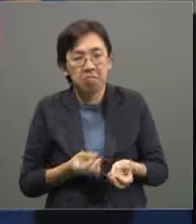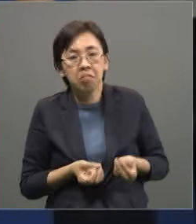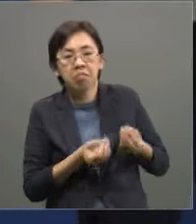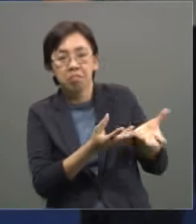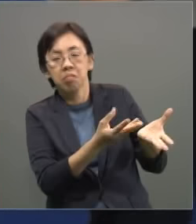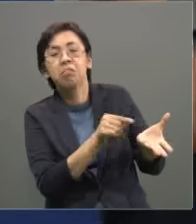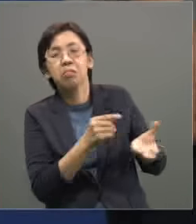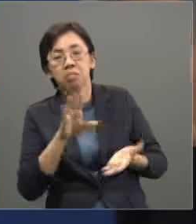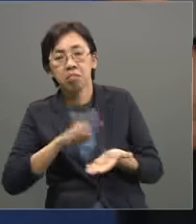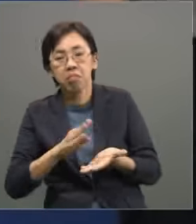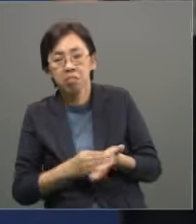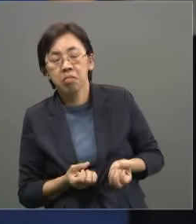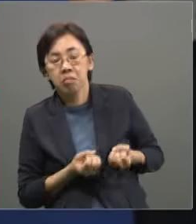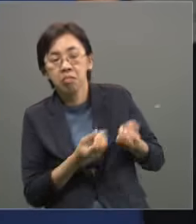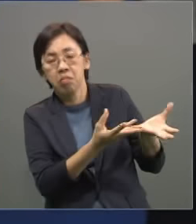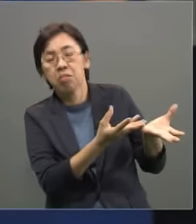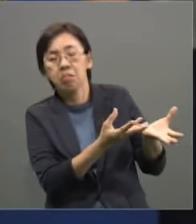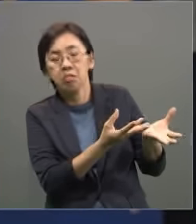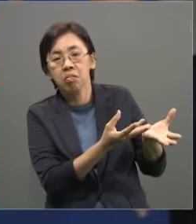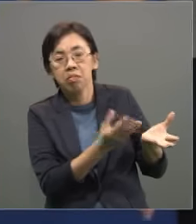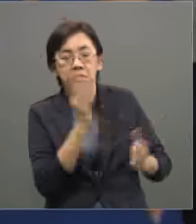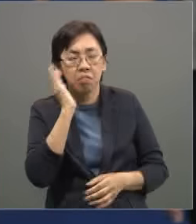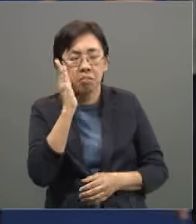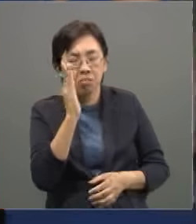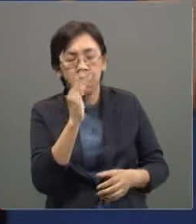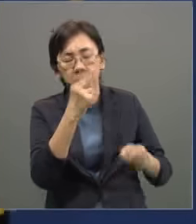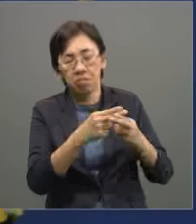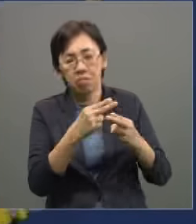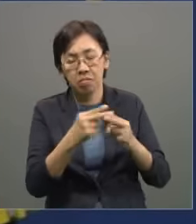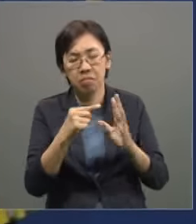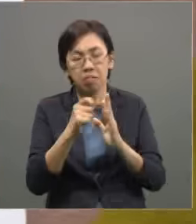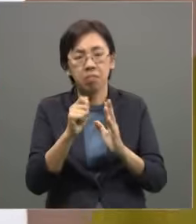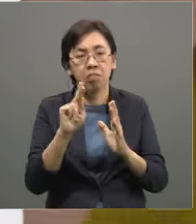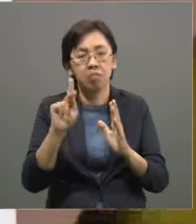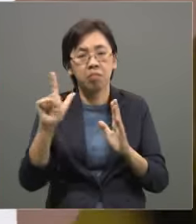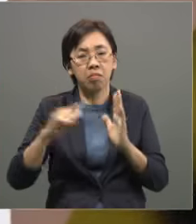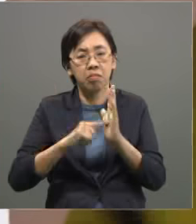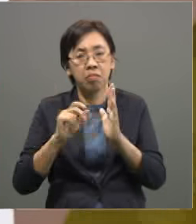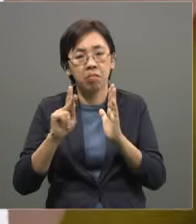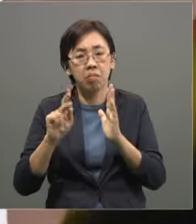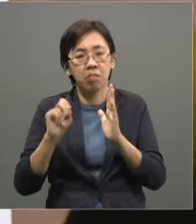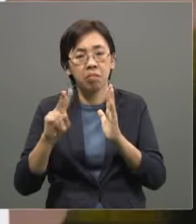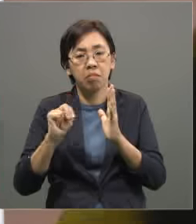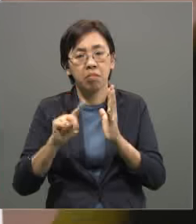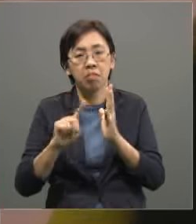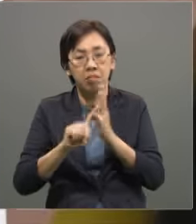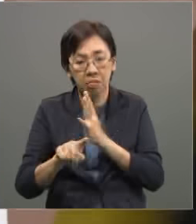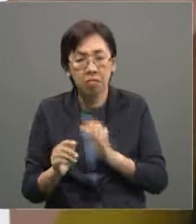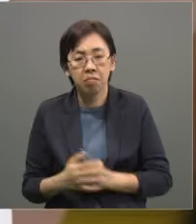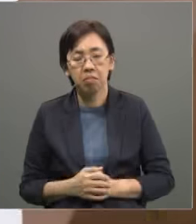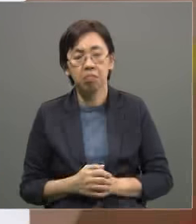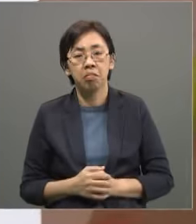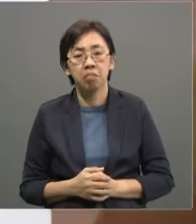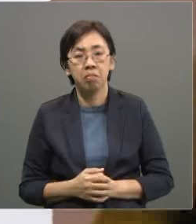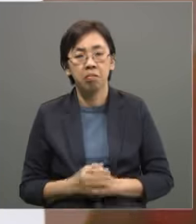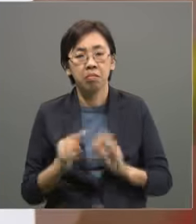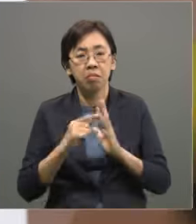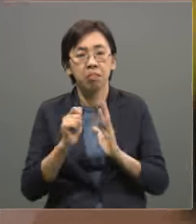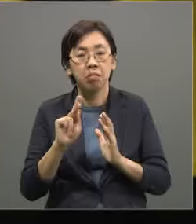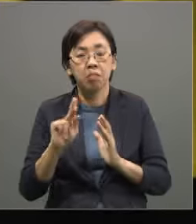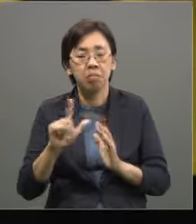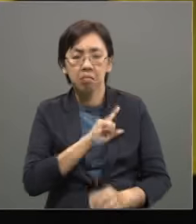การทุจริตในกรมการข้าวไปให้ผู้ชายคนหนึ่งชื่อเอกลักษณ์วารีชนจากนั้นคุณเอกลักษณ์เนี่ย เป็นตัวกลางในการน